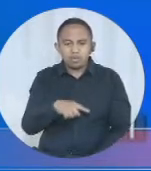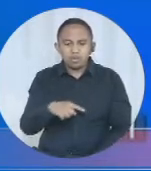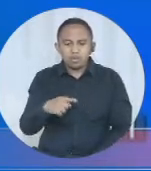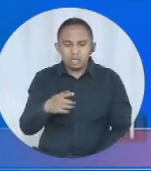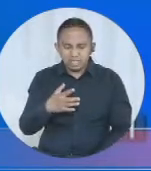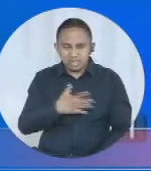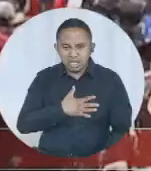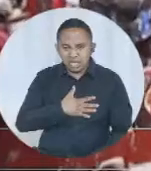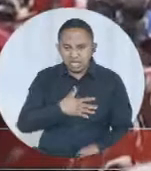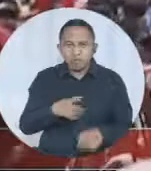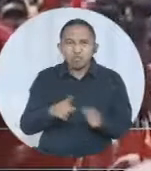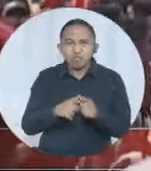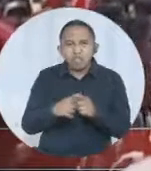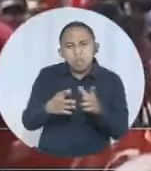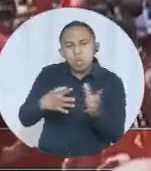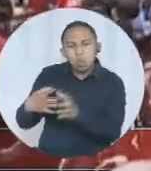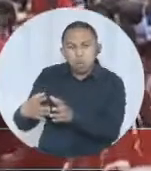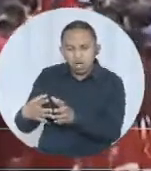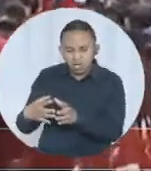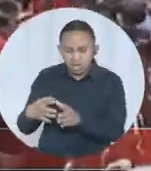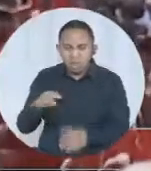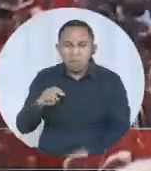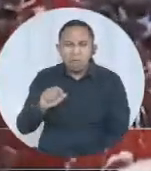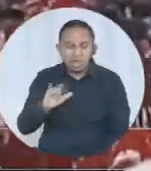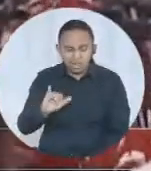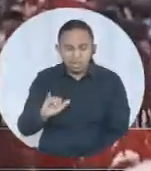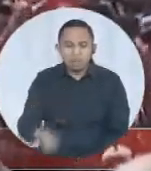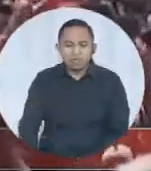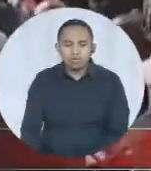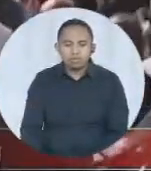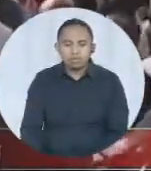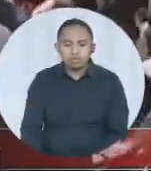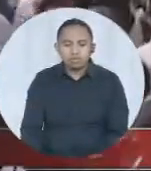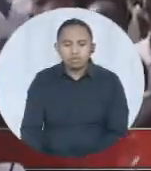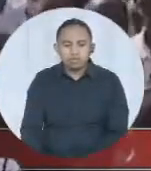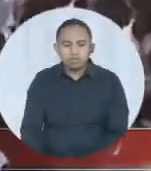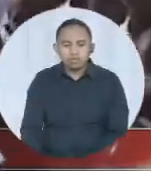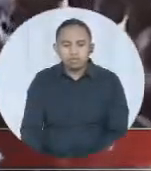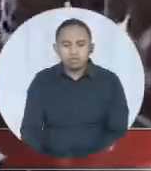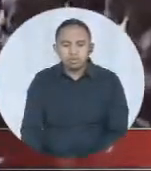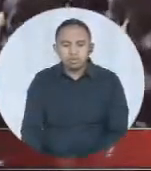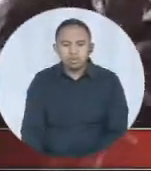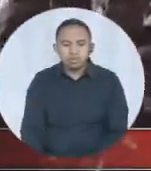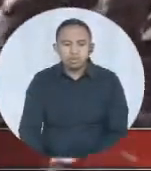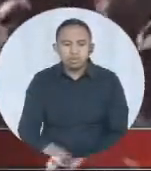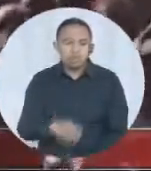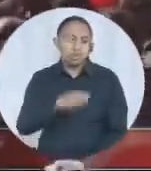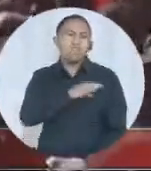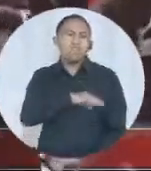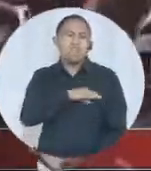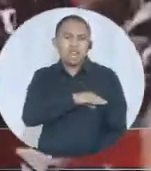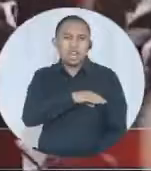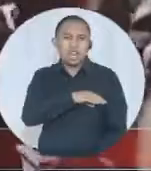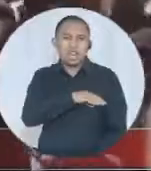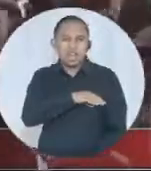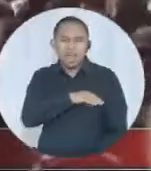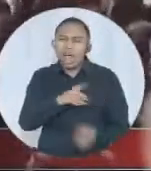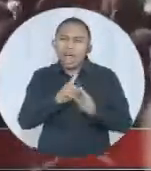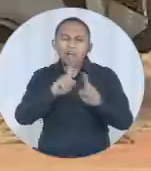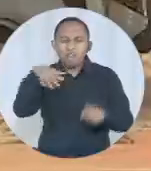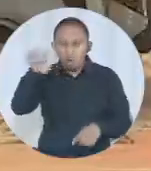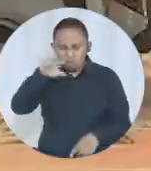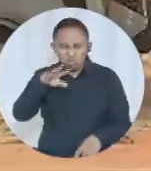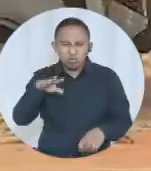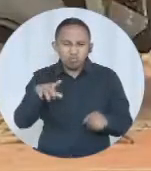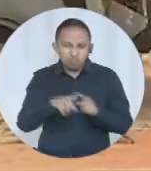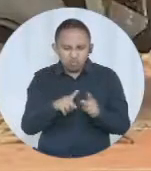notre pays, le Mali. Nambarany gouvernementa malianina fa kajikajy politika taona firenena tsy ao anatin'io vondrona io